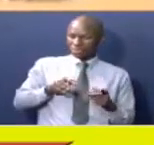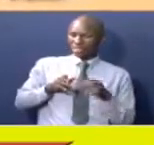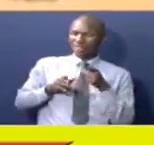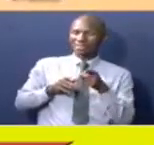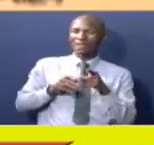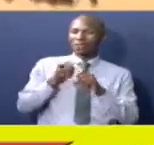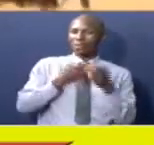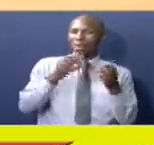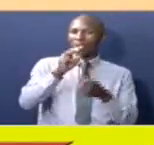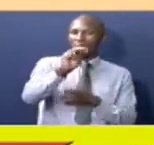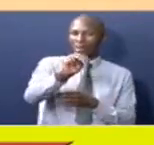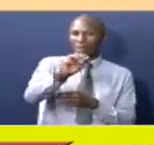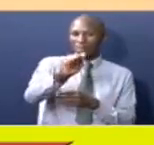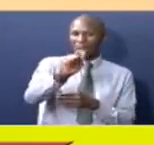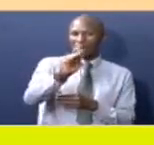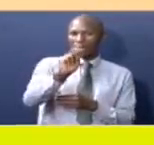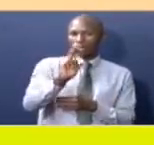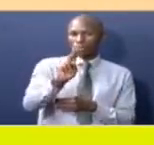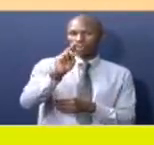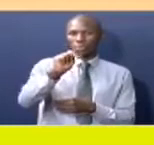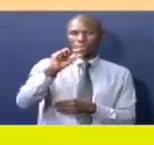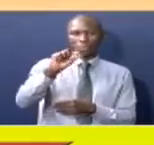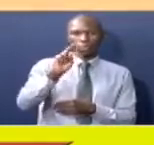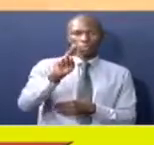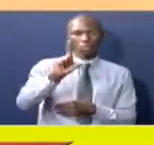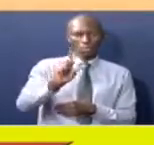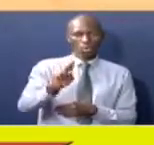nikuma Matungulu Sub-County Series.